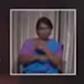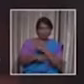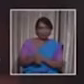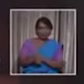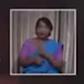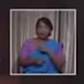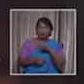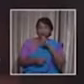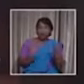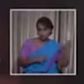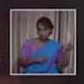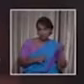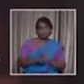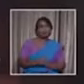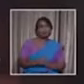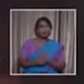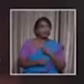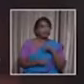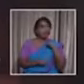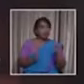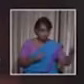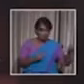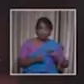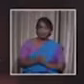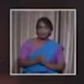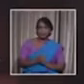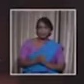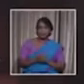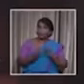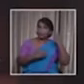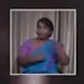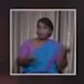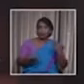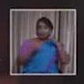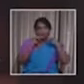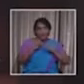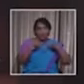කතා කරන්නේ 120 ගැන මං කතා කරන්නේ 120 ගැන කන්න වෙන්නේ විනින්න